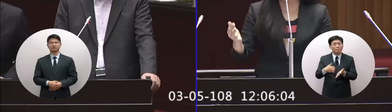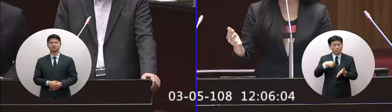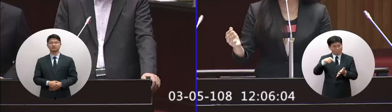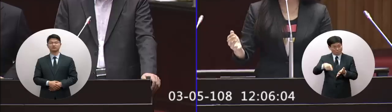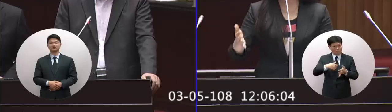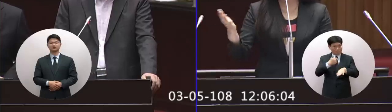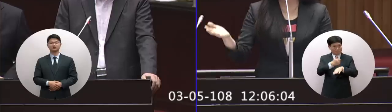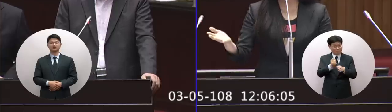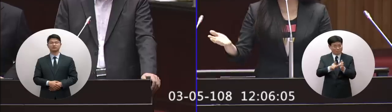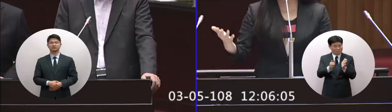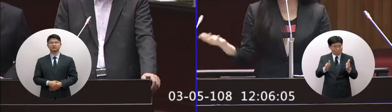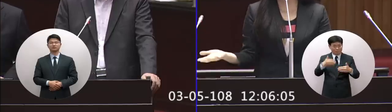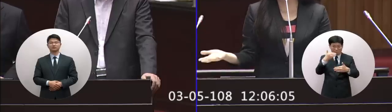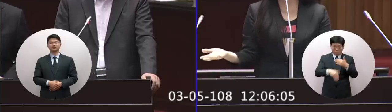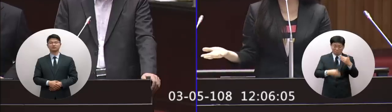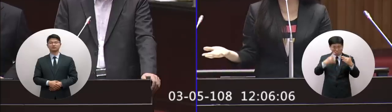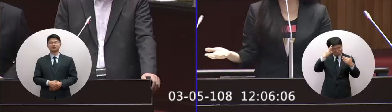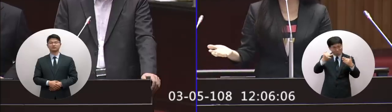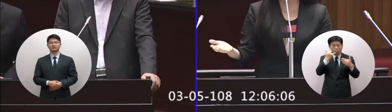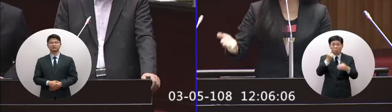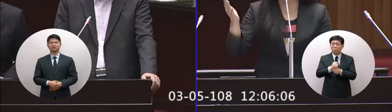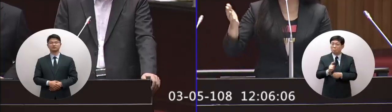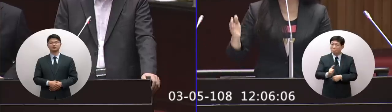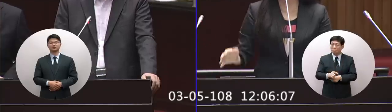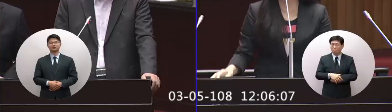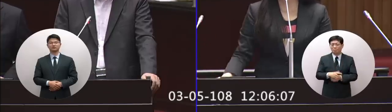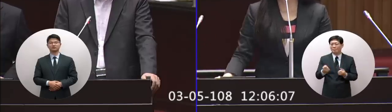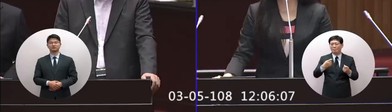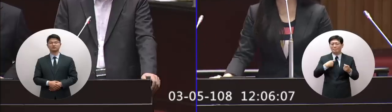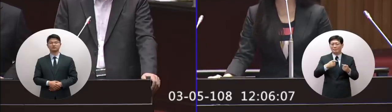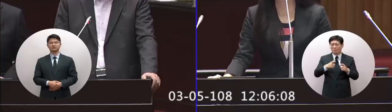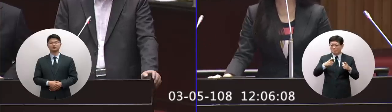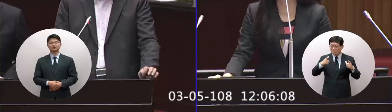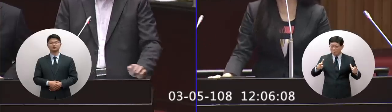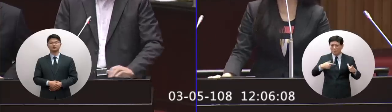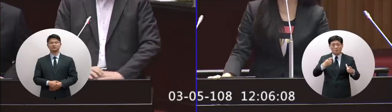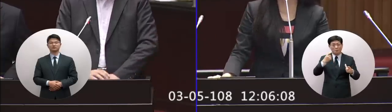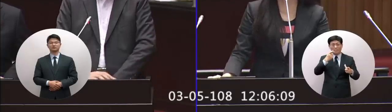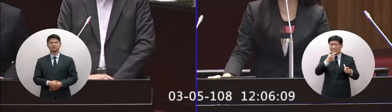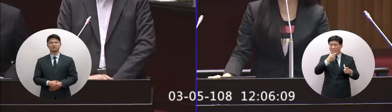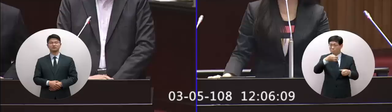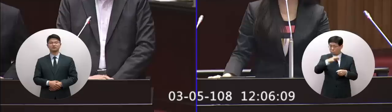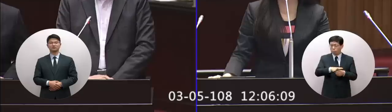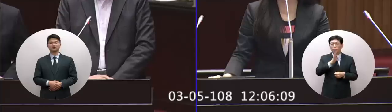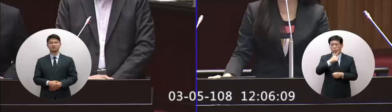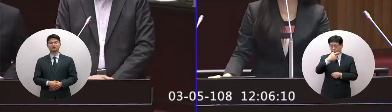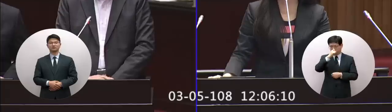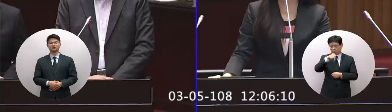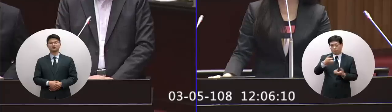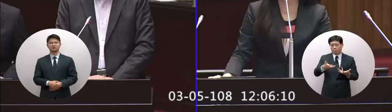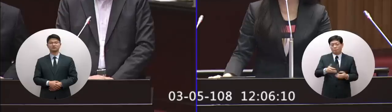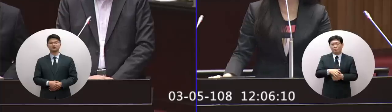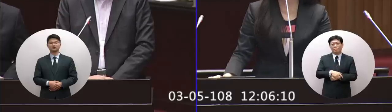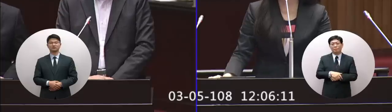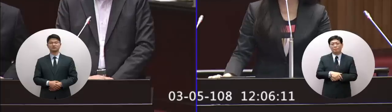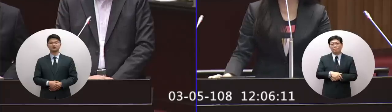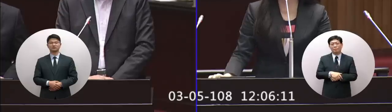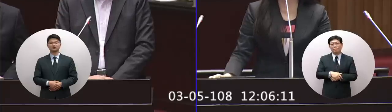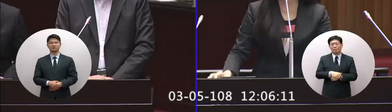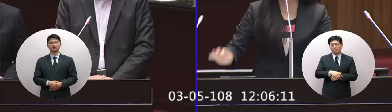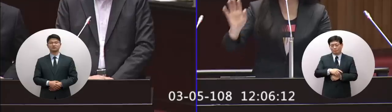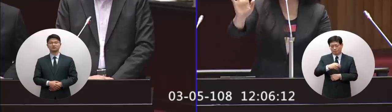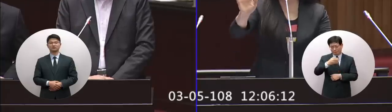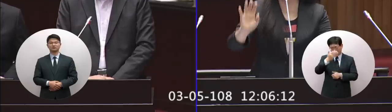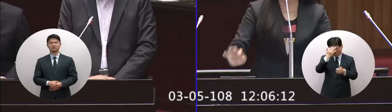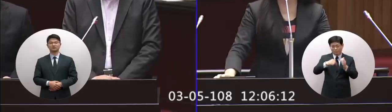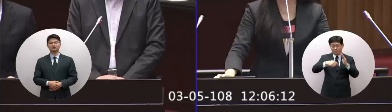们这个任期剩下这样子，我们可以做什么了？我想这个扩大假牙补助这件事情，就是一件很有意义的事情。好，那请